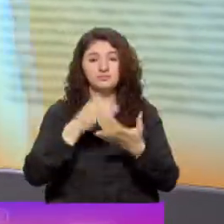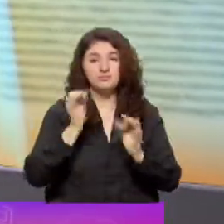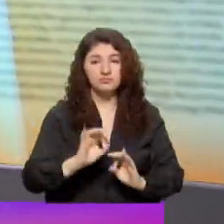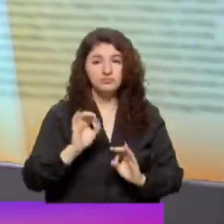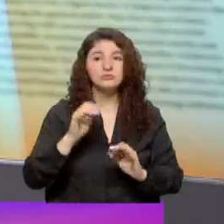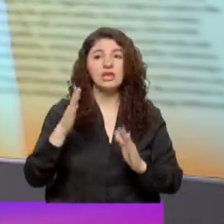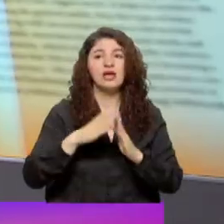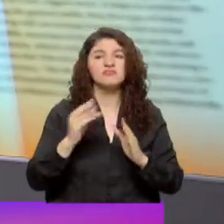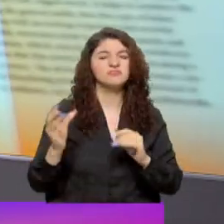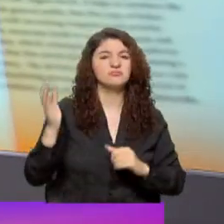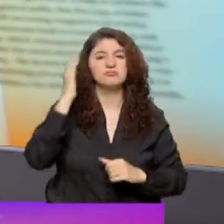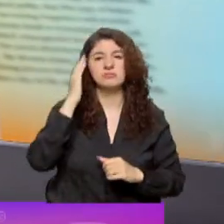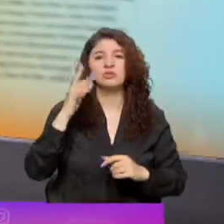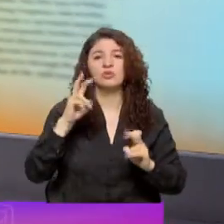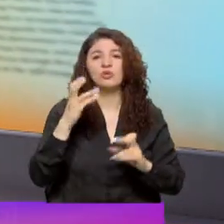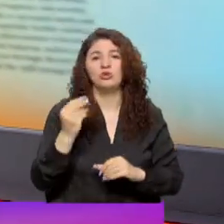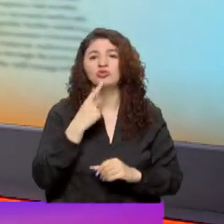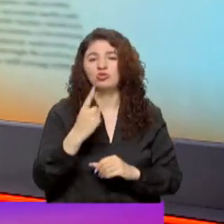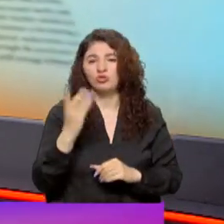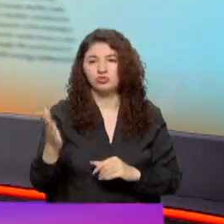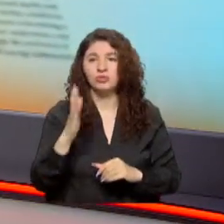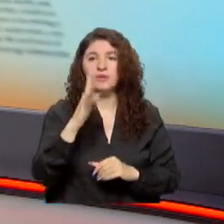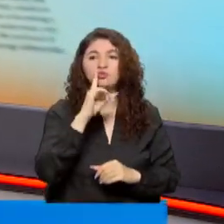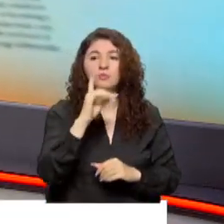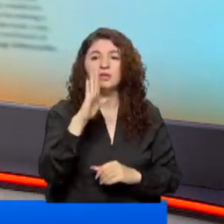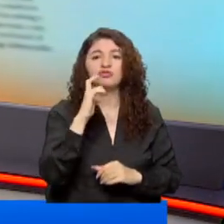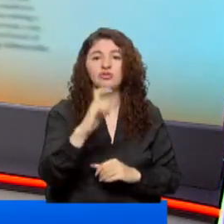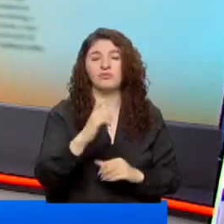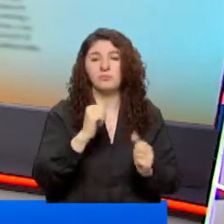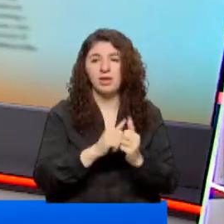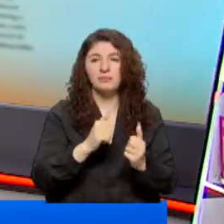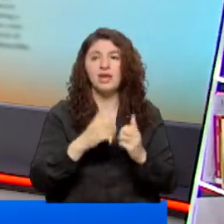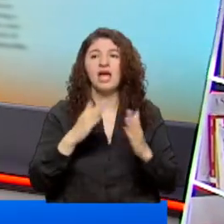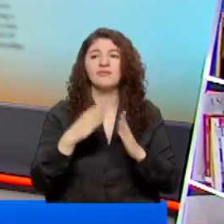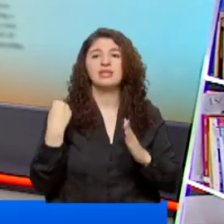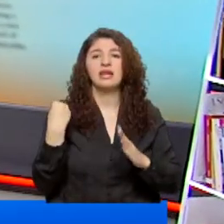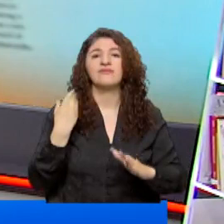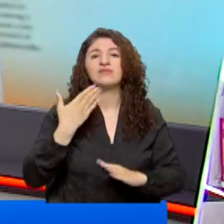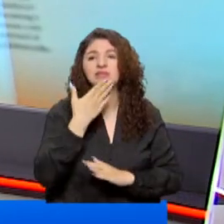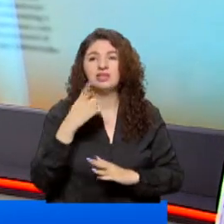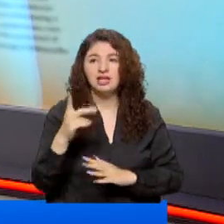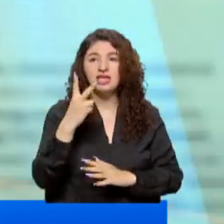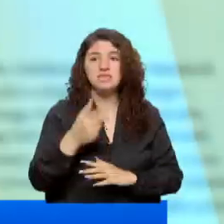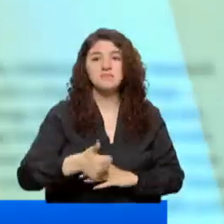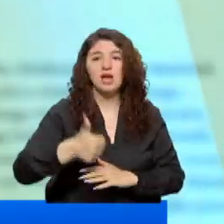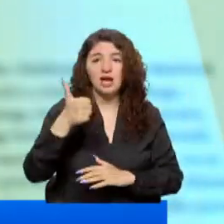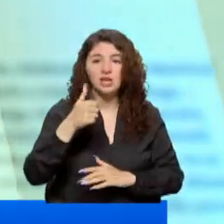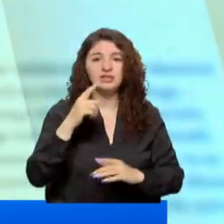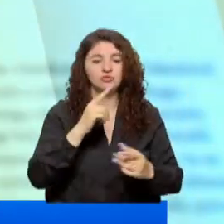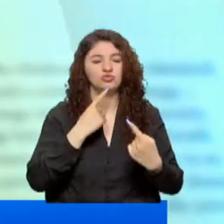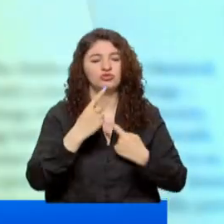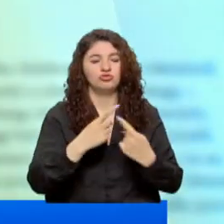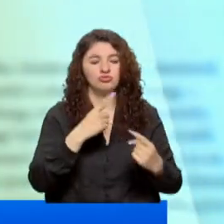konut en önemli gündem maddesi haline geldi diyoruz 5 soru 5 cevapla Konut'ta yeni fırsatlar iki Bakanlığın